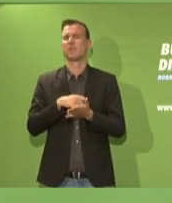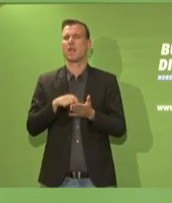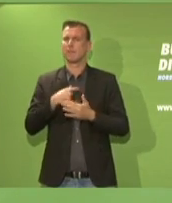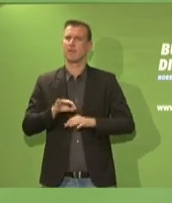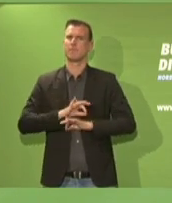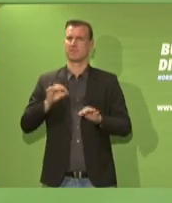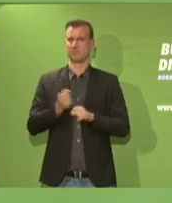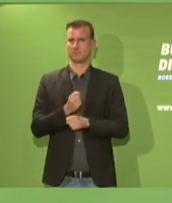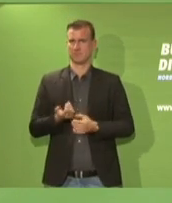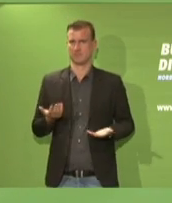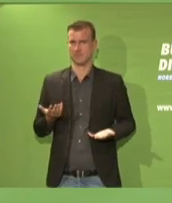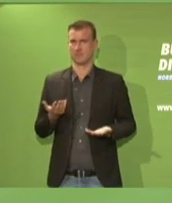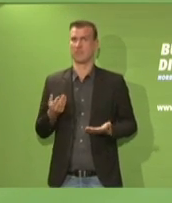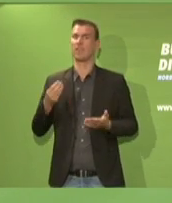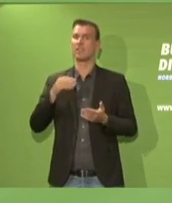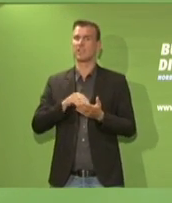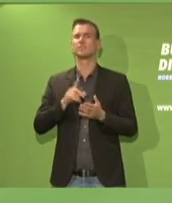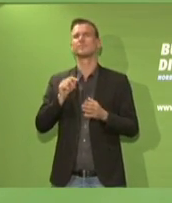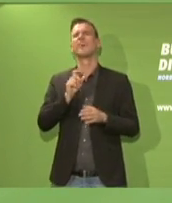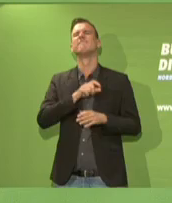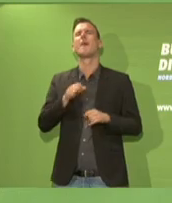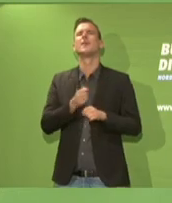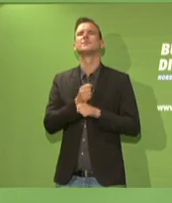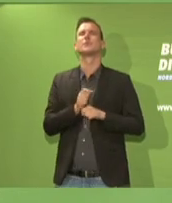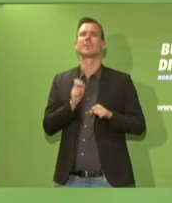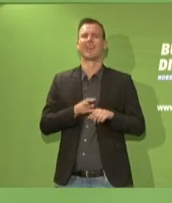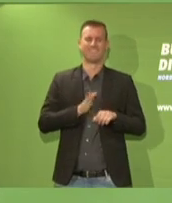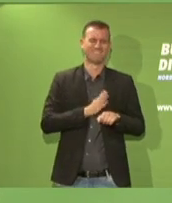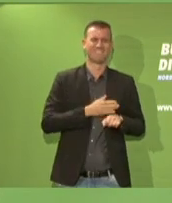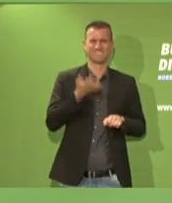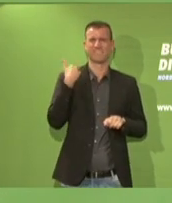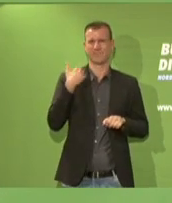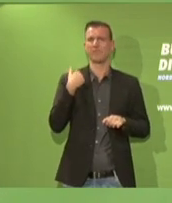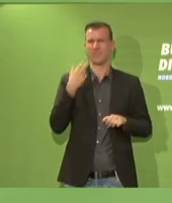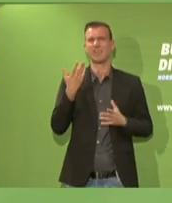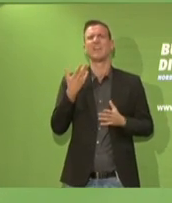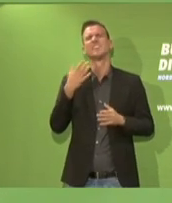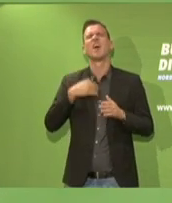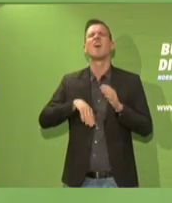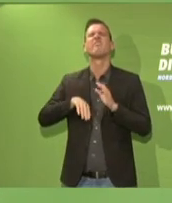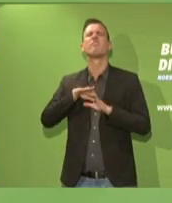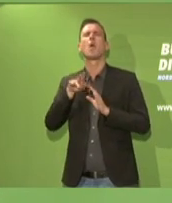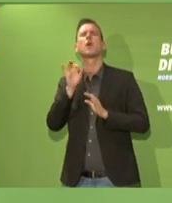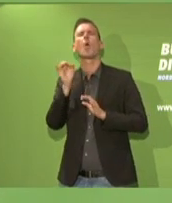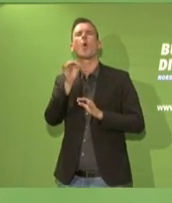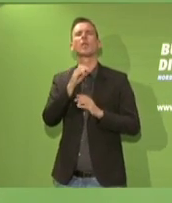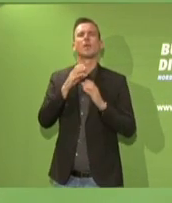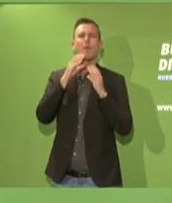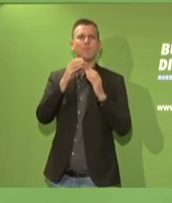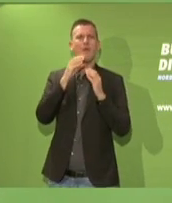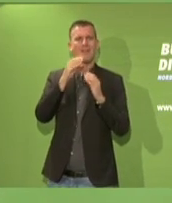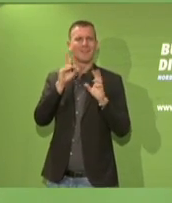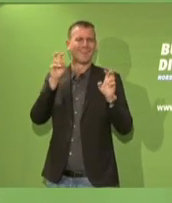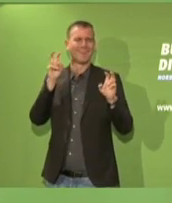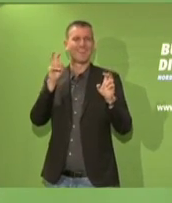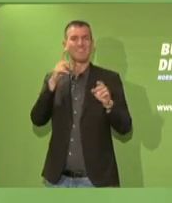dabei die Volksküchenschnipplerei nicht vergessen sozusagen. Vollkornburger würde ich es mal nennen. Und wenn ihr